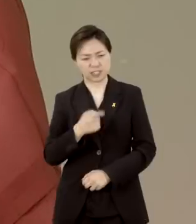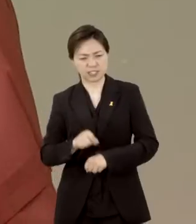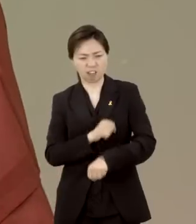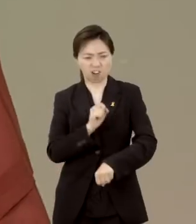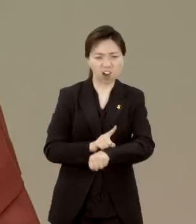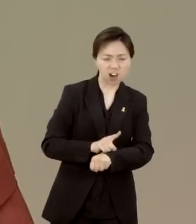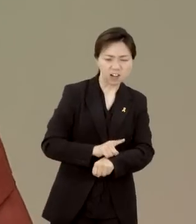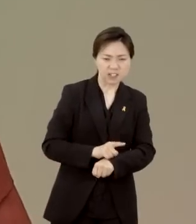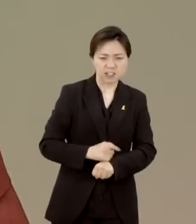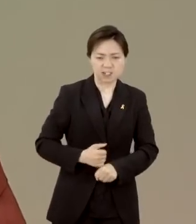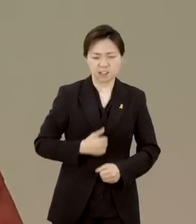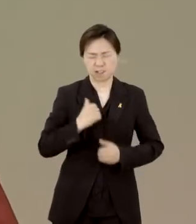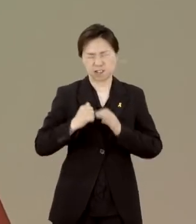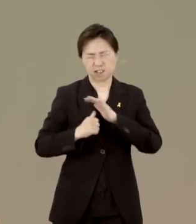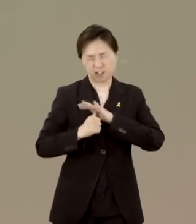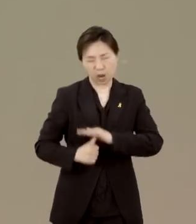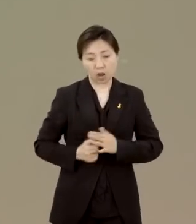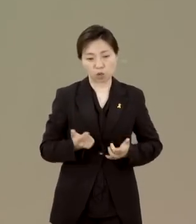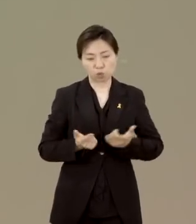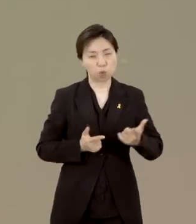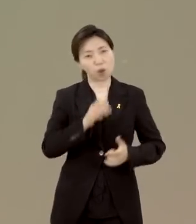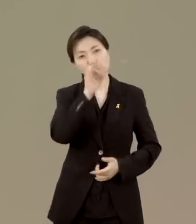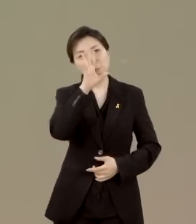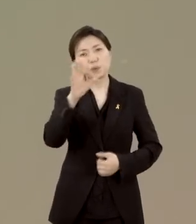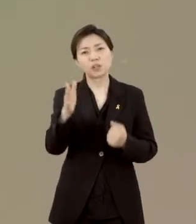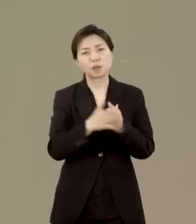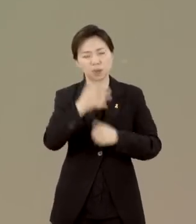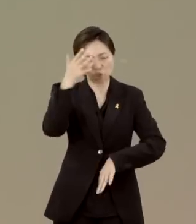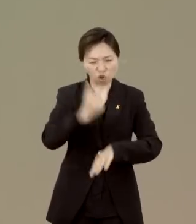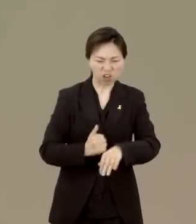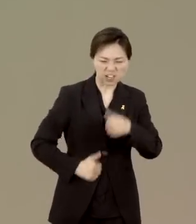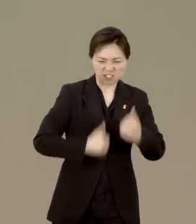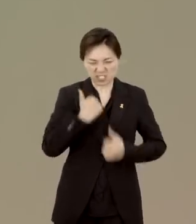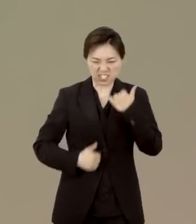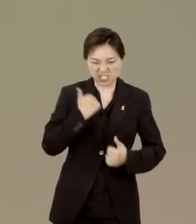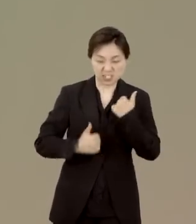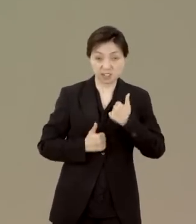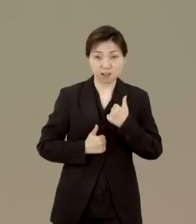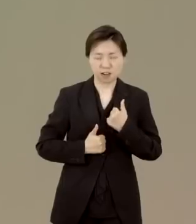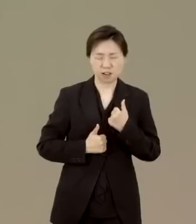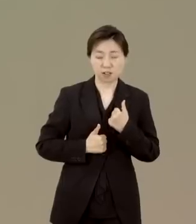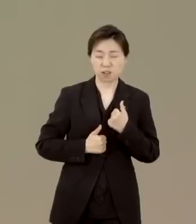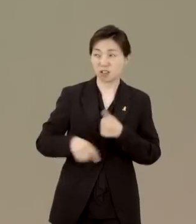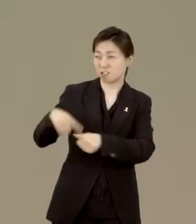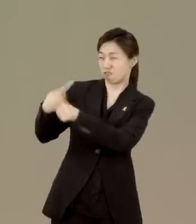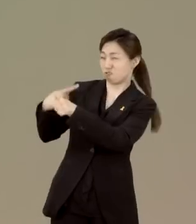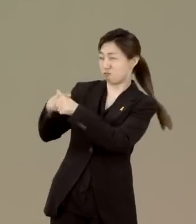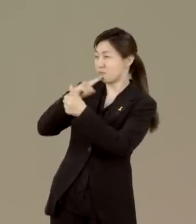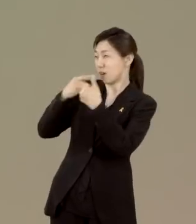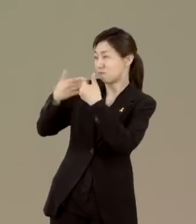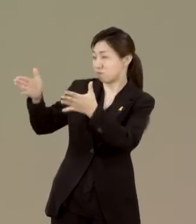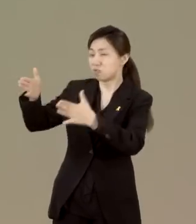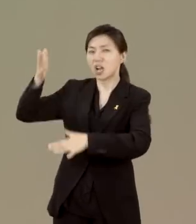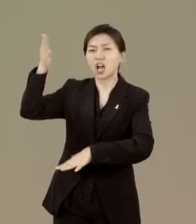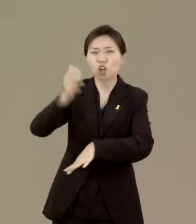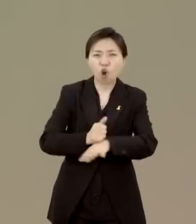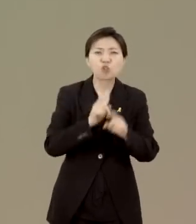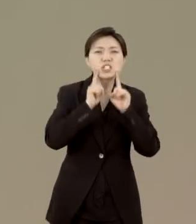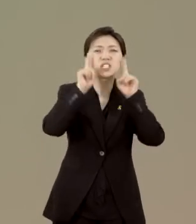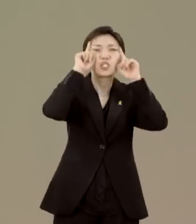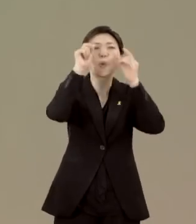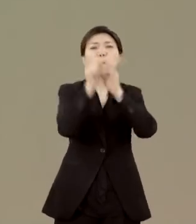분노의 그 불길 속에서 스스로를 태워 버리고 저렇게 지옥에 떨어지고